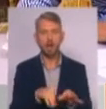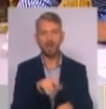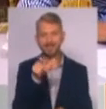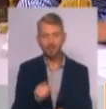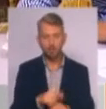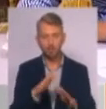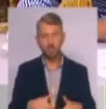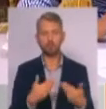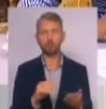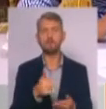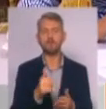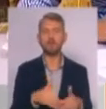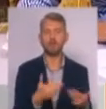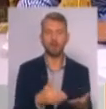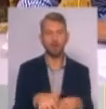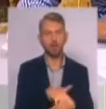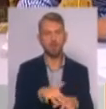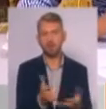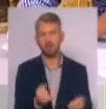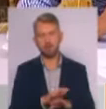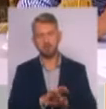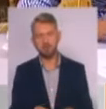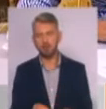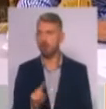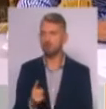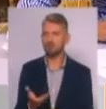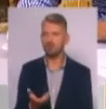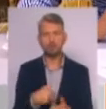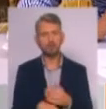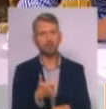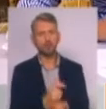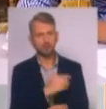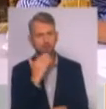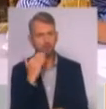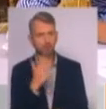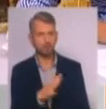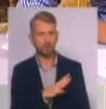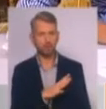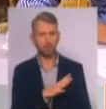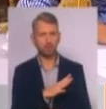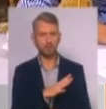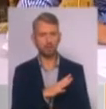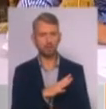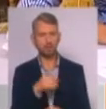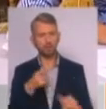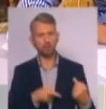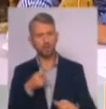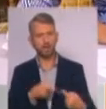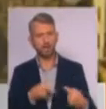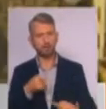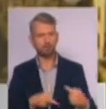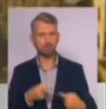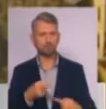презентував перший варіант, але громада не прийняла. Чому? Тому що дуже багато було суперечок,